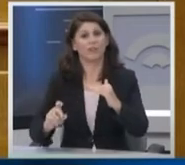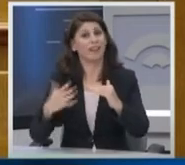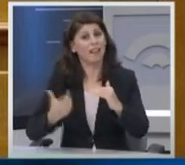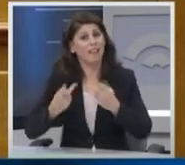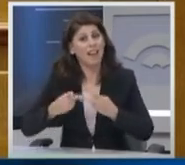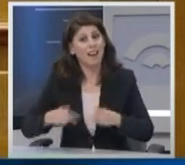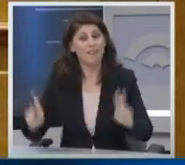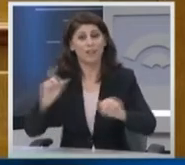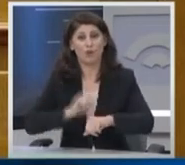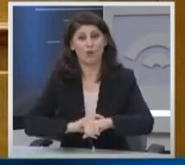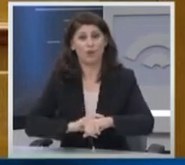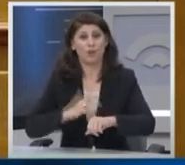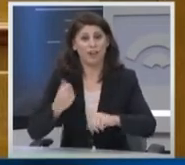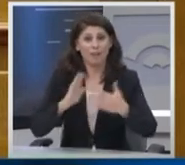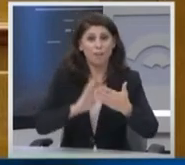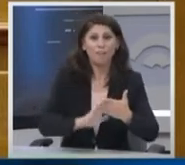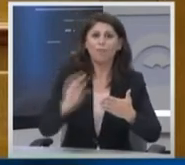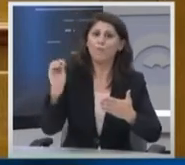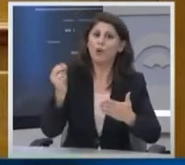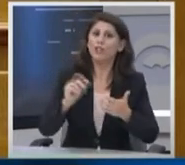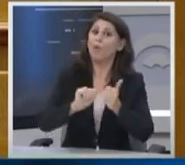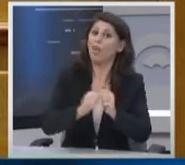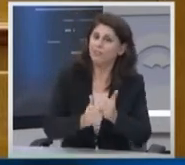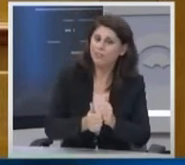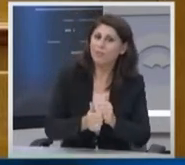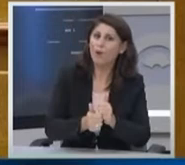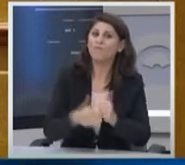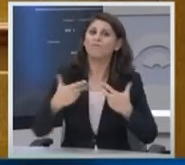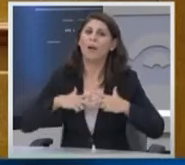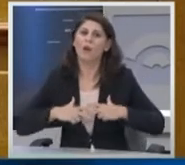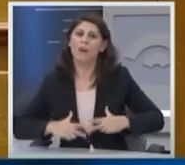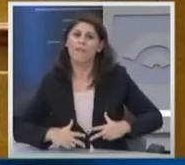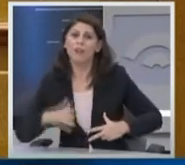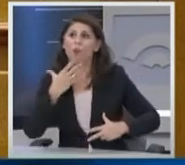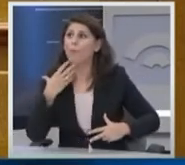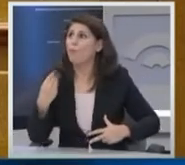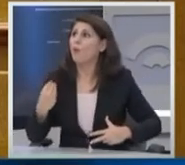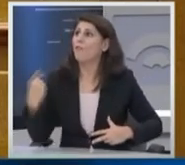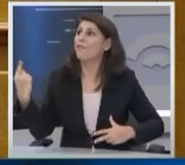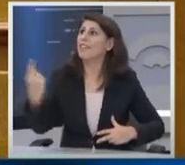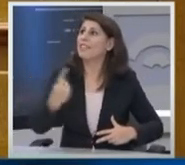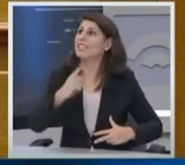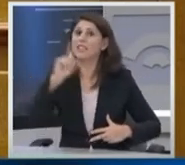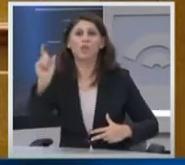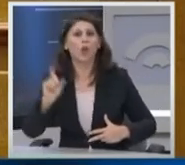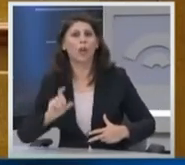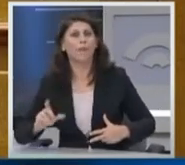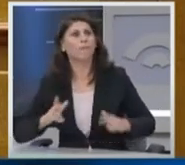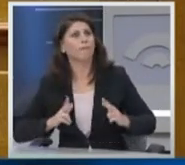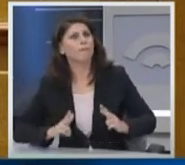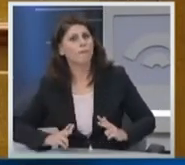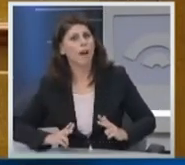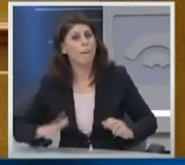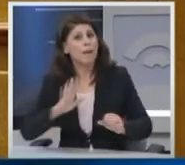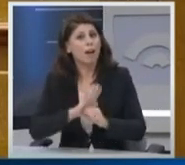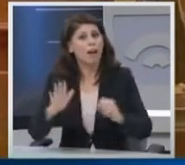ελεύθερο χρόνο για να έρθει σε επαφή με τον πολιτισμό και τον αθλητισμό, για να απολαμβάνει τις ομορφιές της φύσης και της ζωής, με